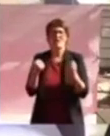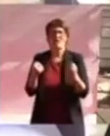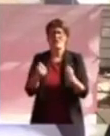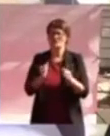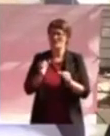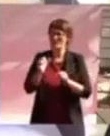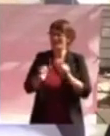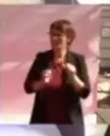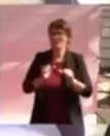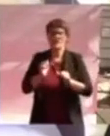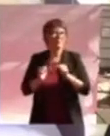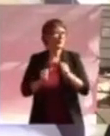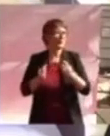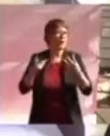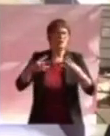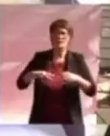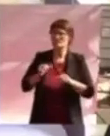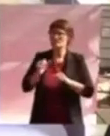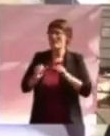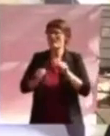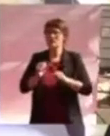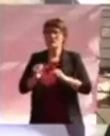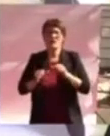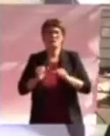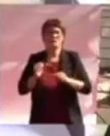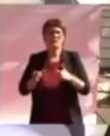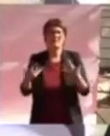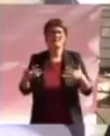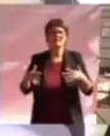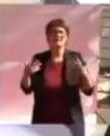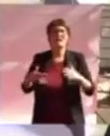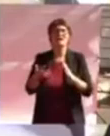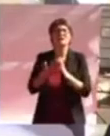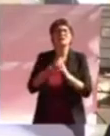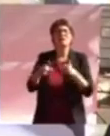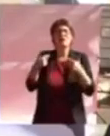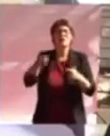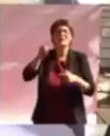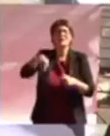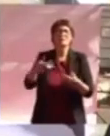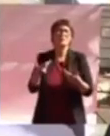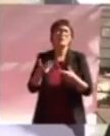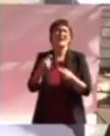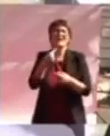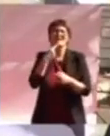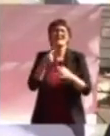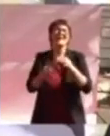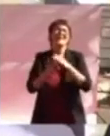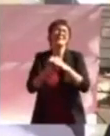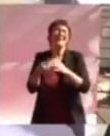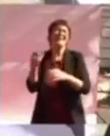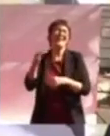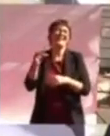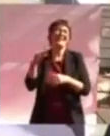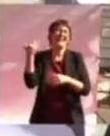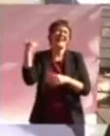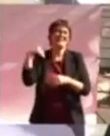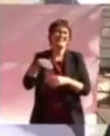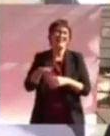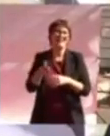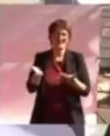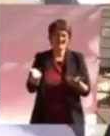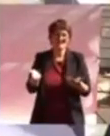cambiamenti organizzativi che hanno messo in difficoltà anche il personale più esperto sono stati inseriti in contesti organizzativi